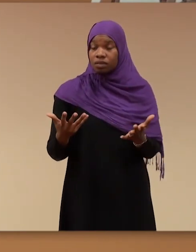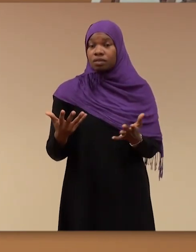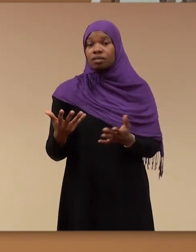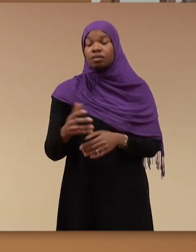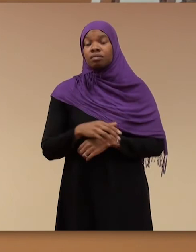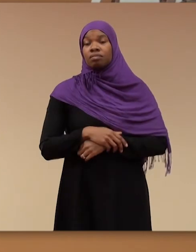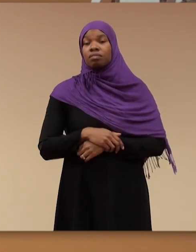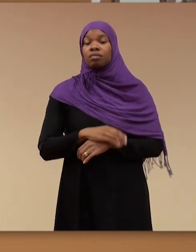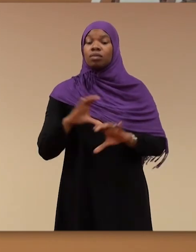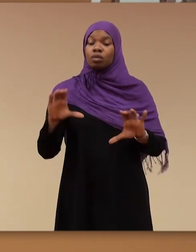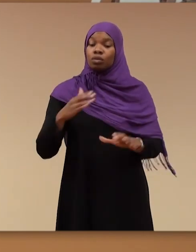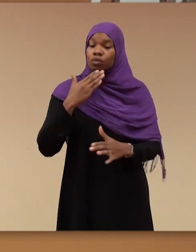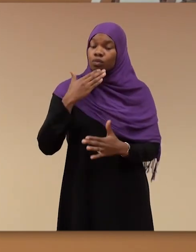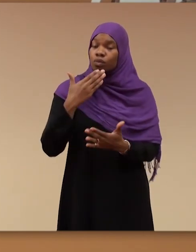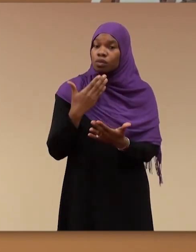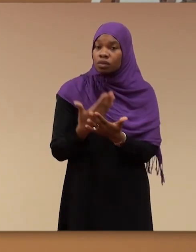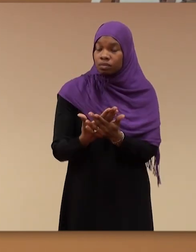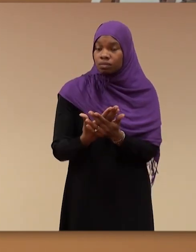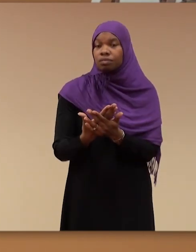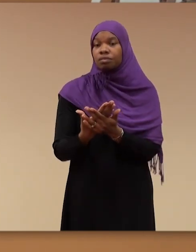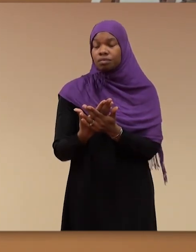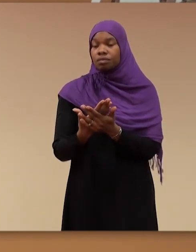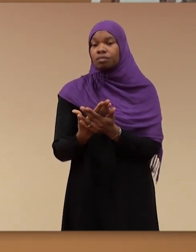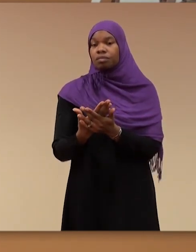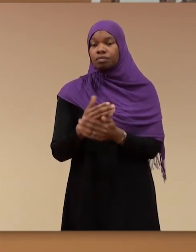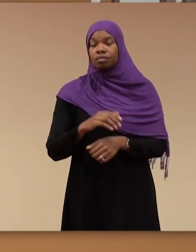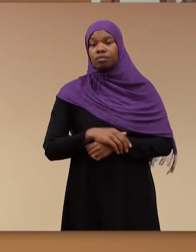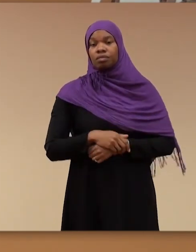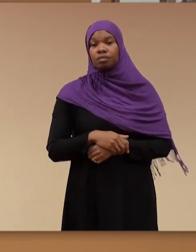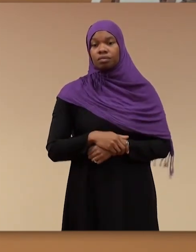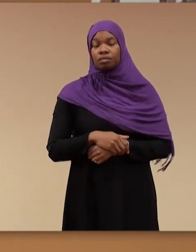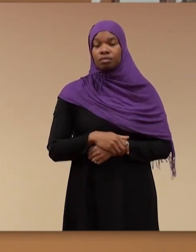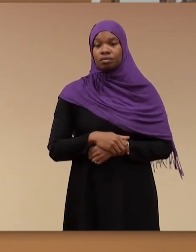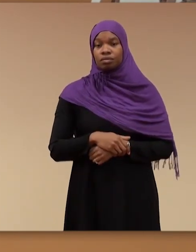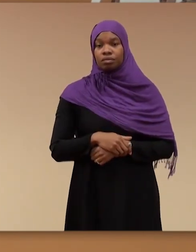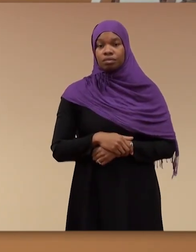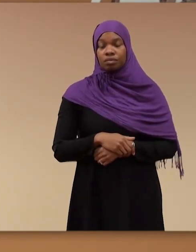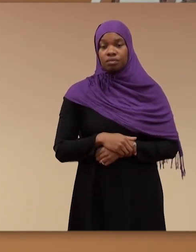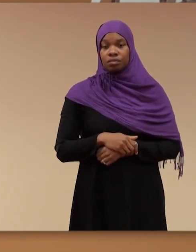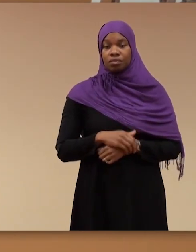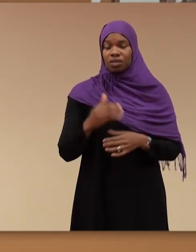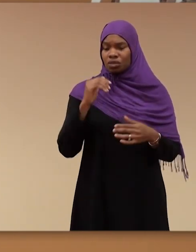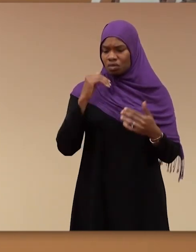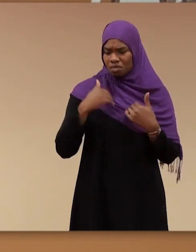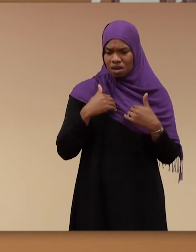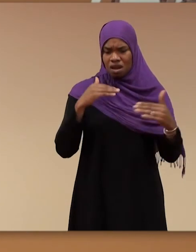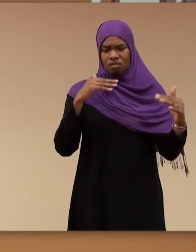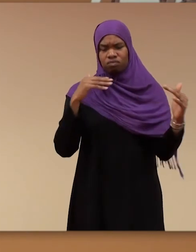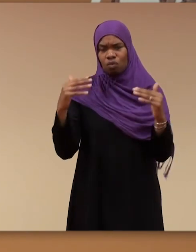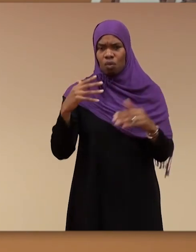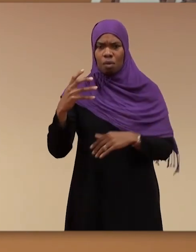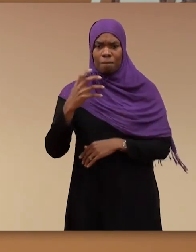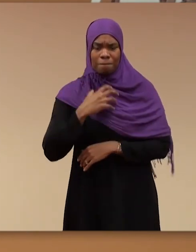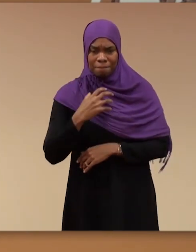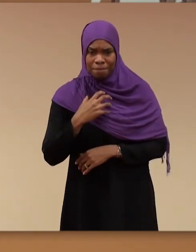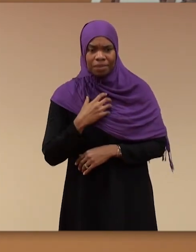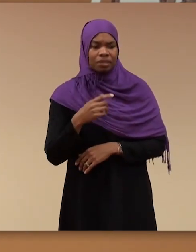الْخَيْرَاتِ. Do good. Compete. Instead of fighting, you're wrong, I'm right, I'm going to heaven, you are going to